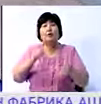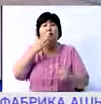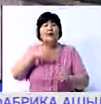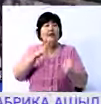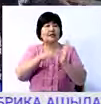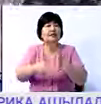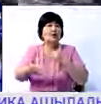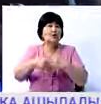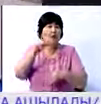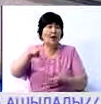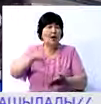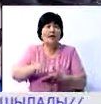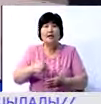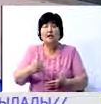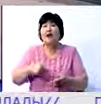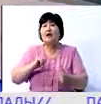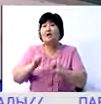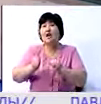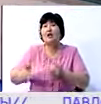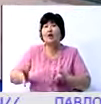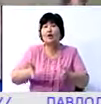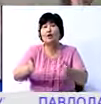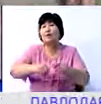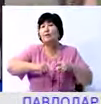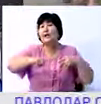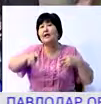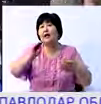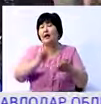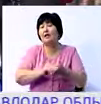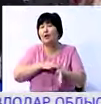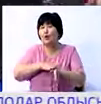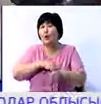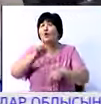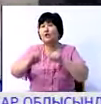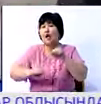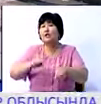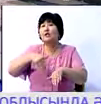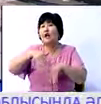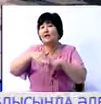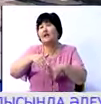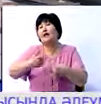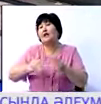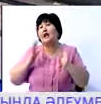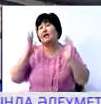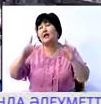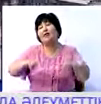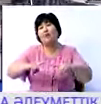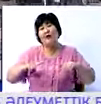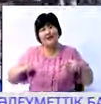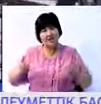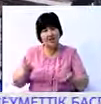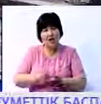жуық адам қатысты. Жарыс жолына шыққандар белгіленген қашықтықты толықтай жүріп өтіп, велошеру дендрі саябақта мәресіне жетті.